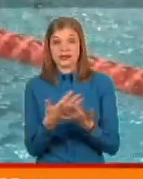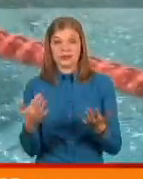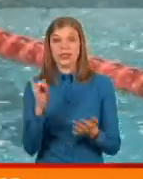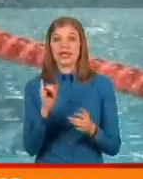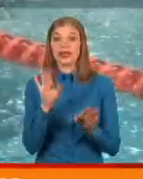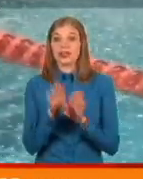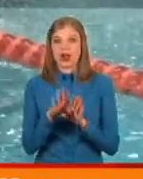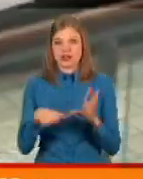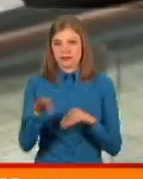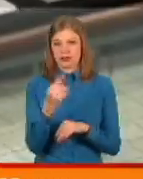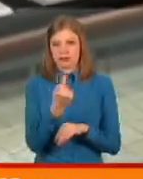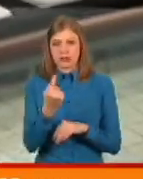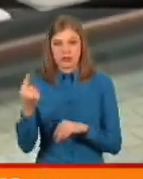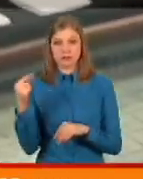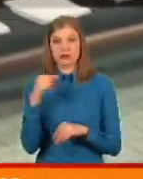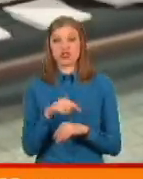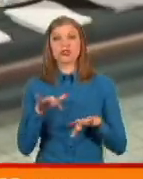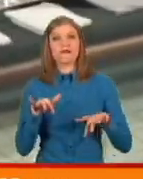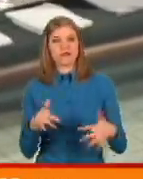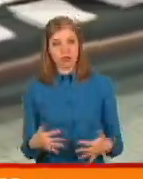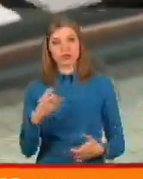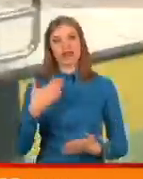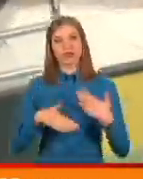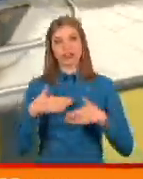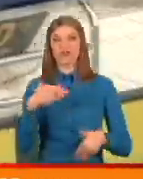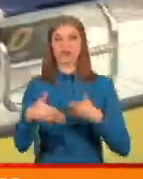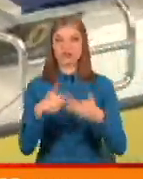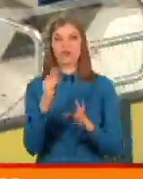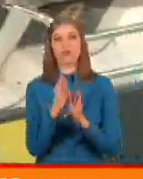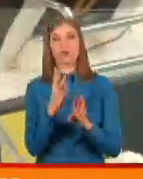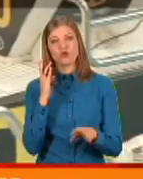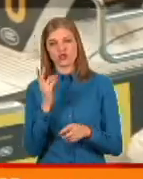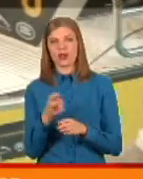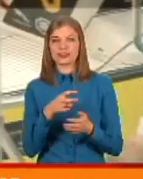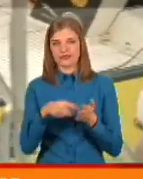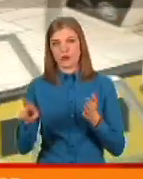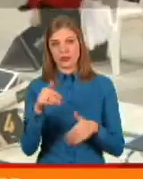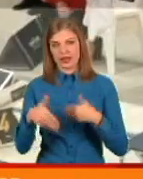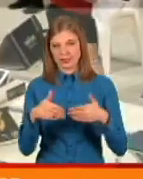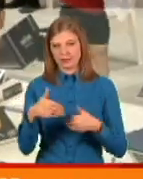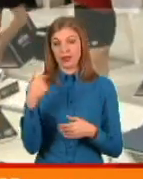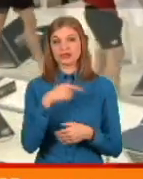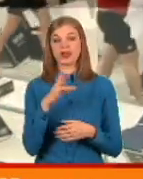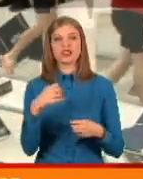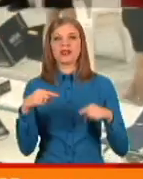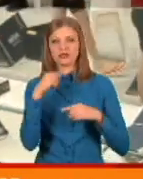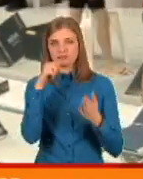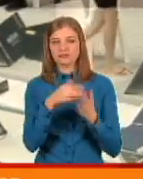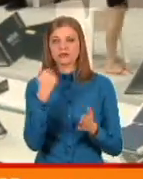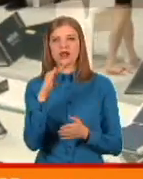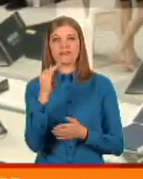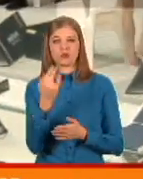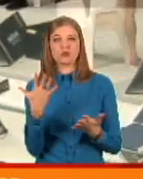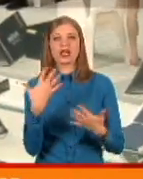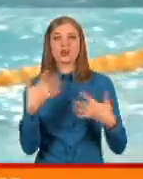всюди наші серед перших. Втомлені, але задоволені плавці по черзі виходять із басейну. У фінал не пройшов лише Денис Фіщук, який